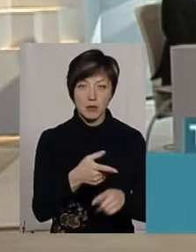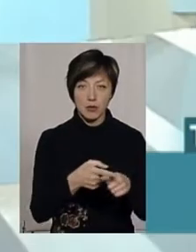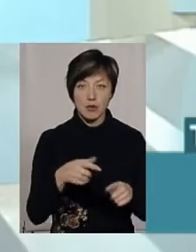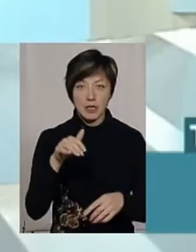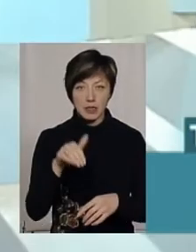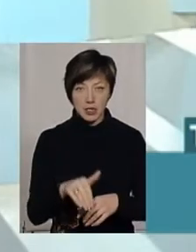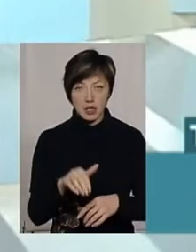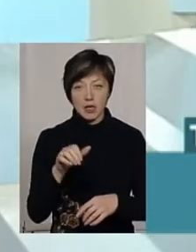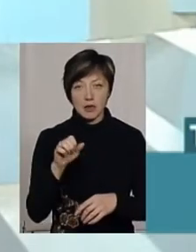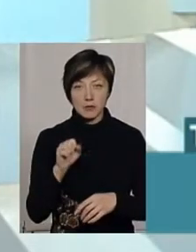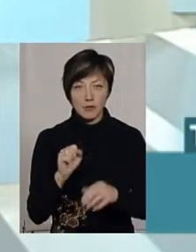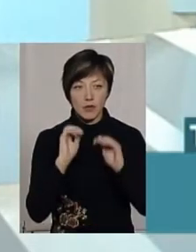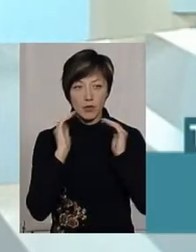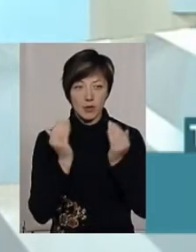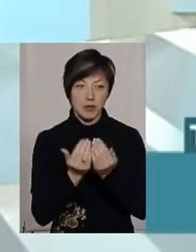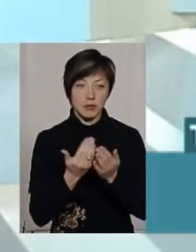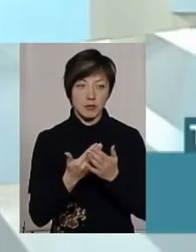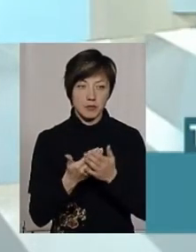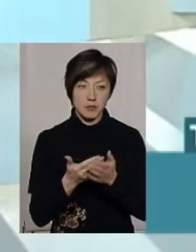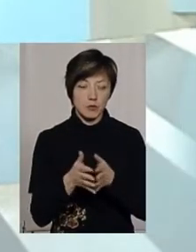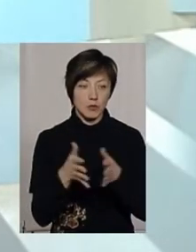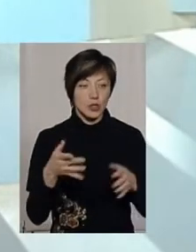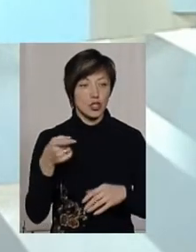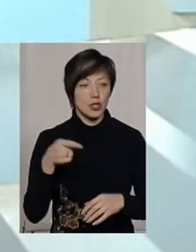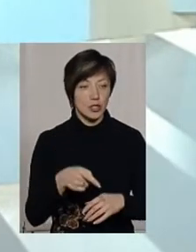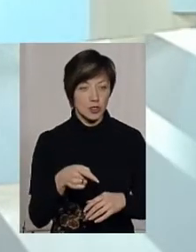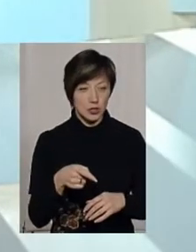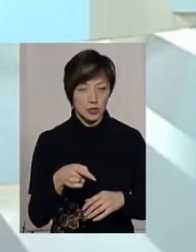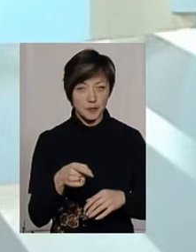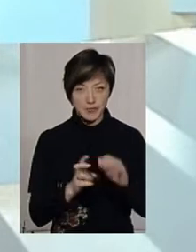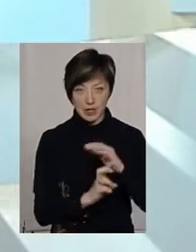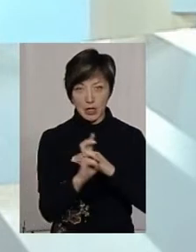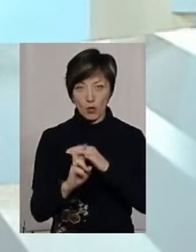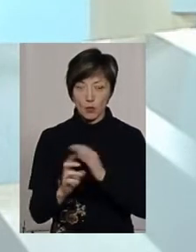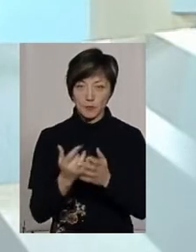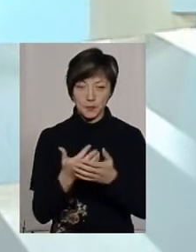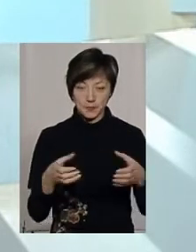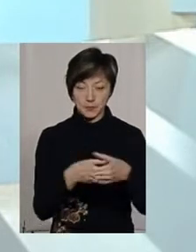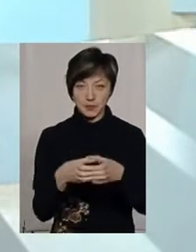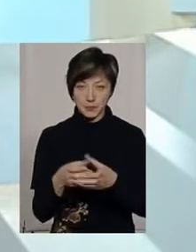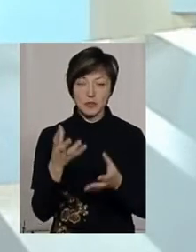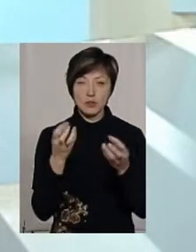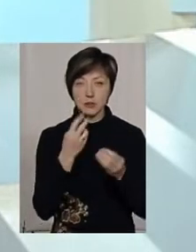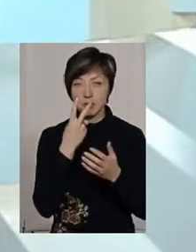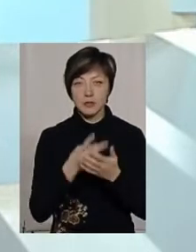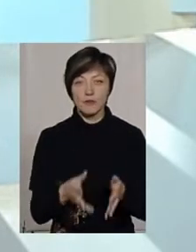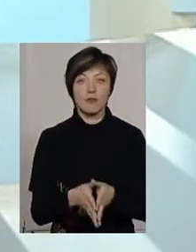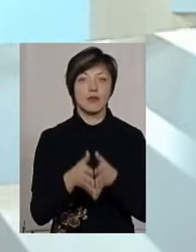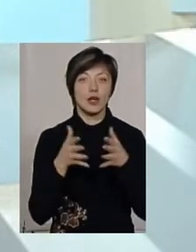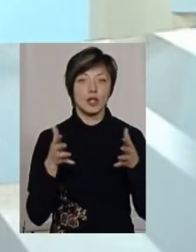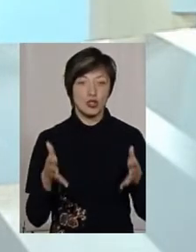тисяч, а автокефальна має там трошки більше тисячі. Тобто ми бачимо, що величезний ще